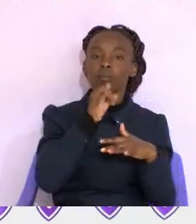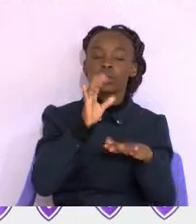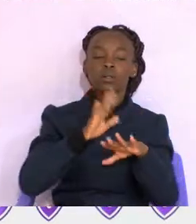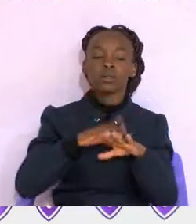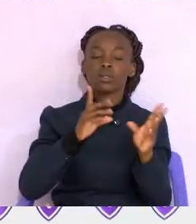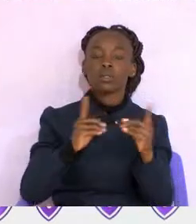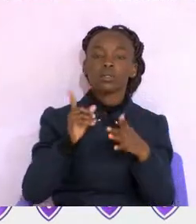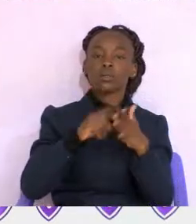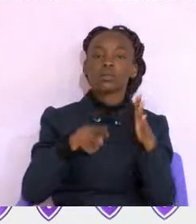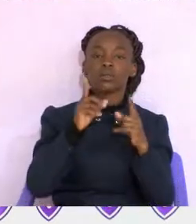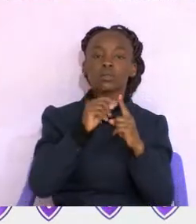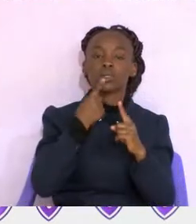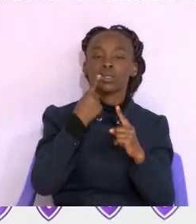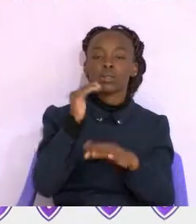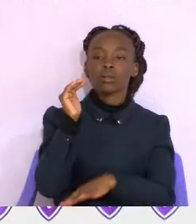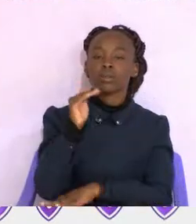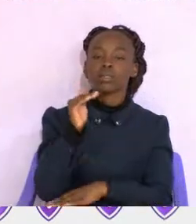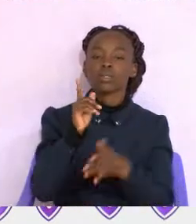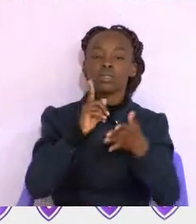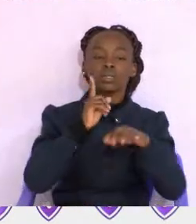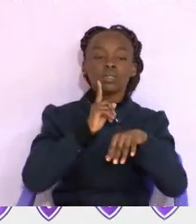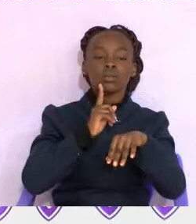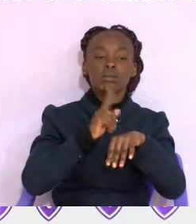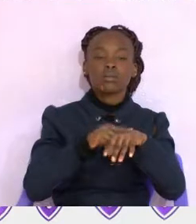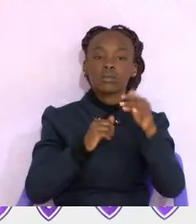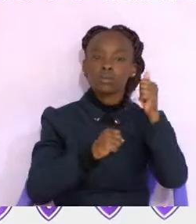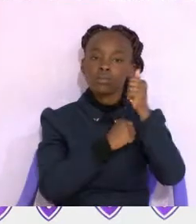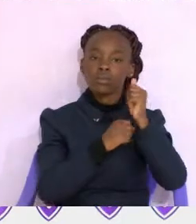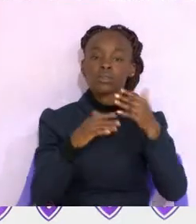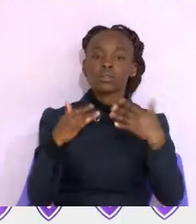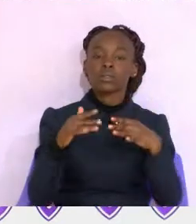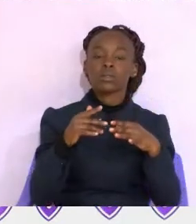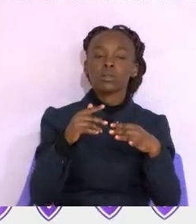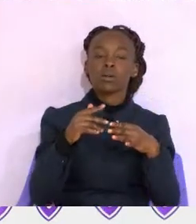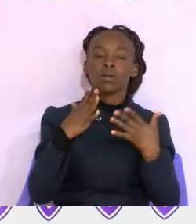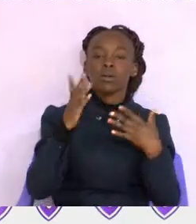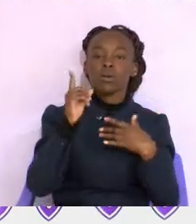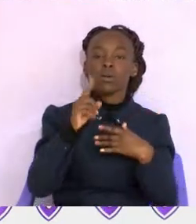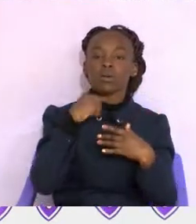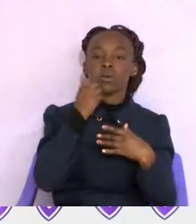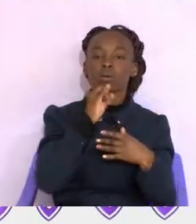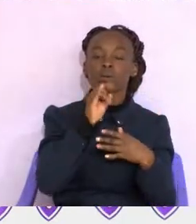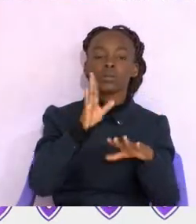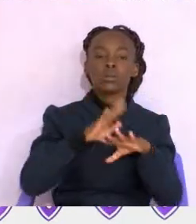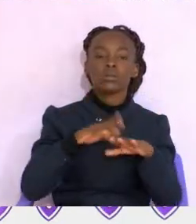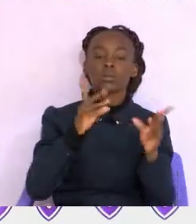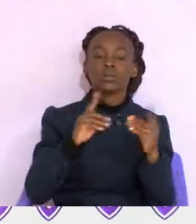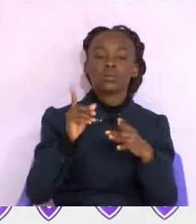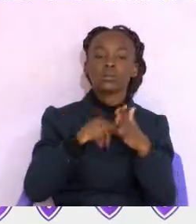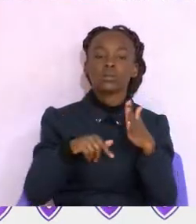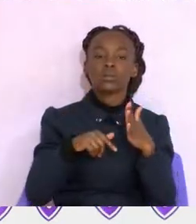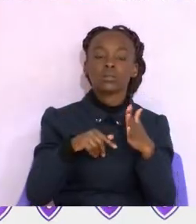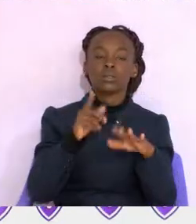nini? Maandiko inauliza wakati misingi yanatikisika, mwenye haki atafanya nini? Ukisoma hayo